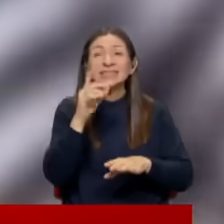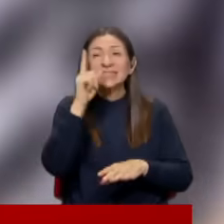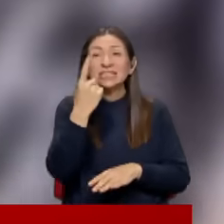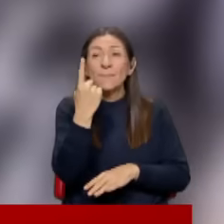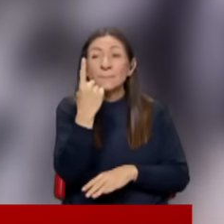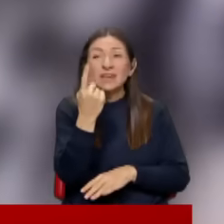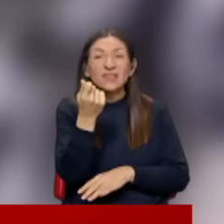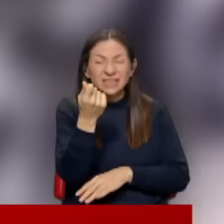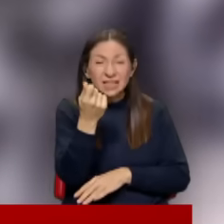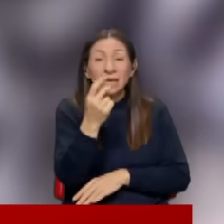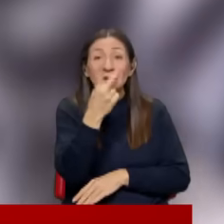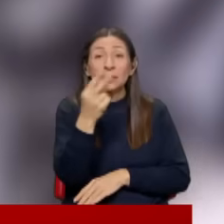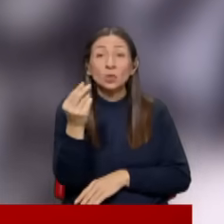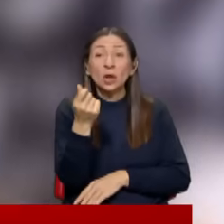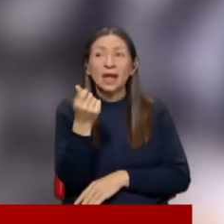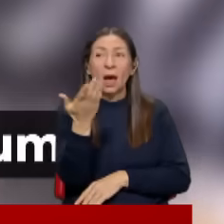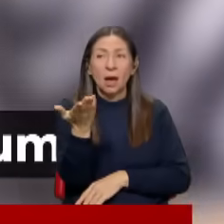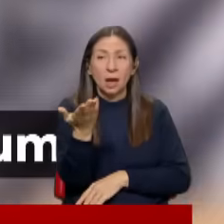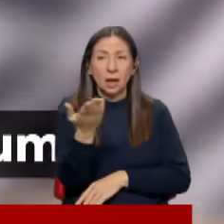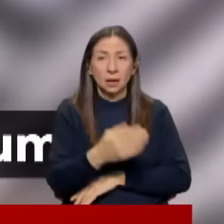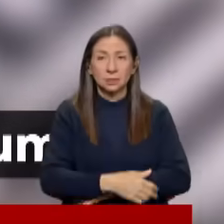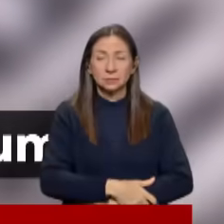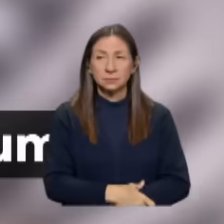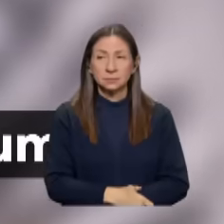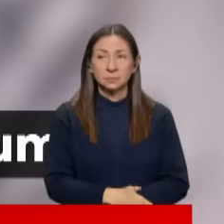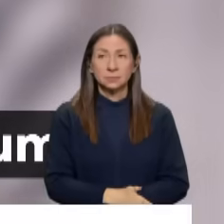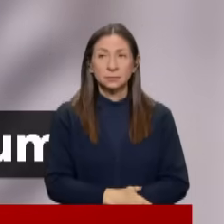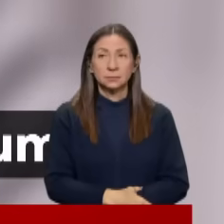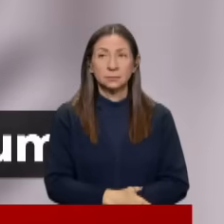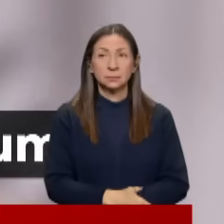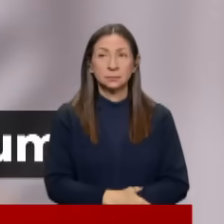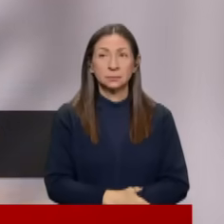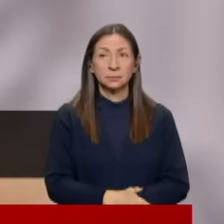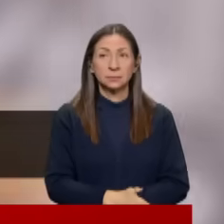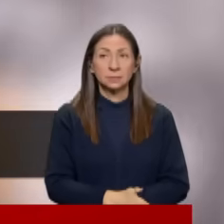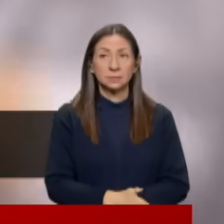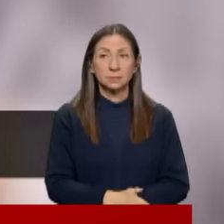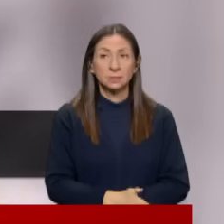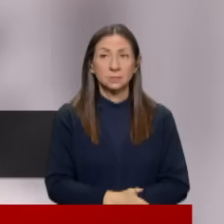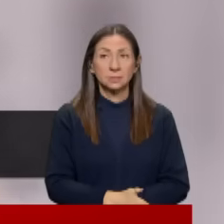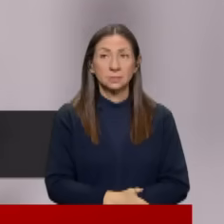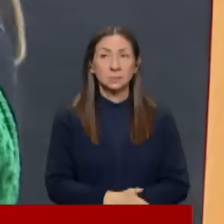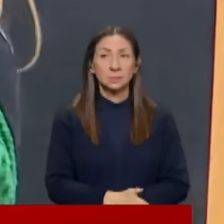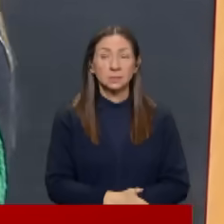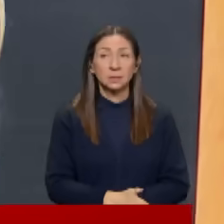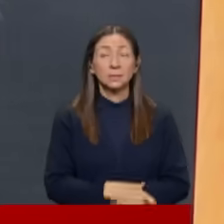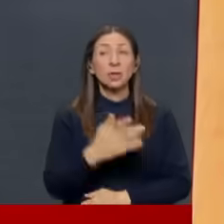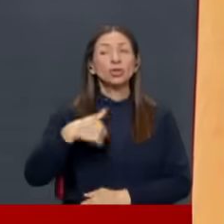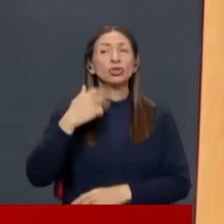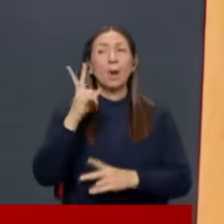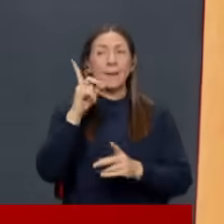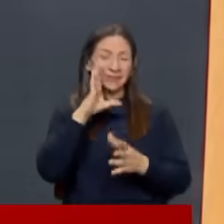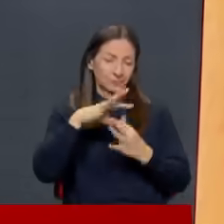sadece birinin fiyatı 2 milyon liraya yakın. Yemin ediyorum bak bu kadar hızlı verken. Kalbim duracak. Peki normal